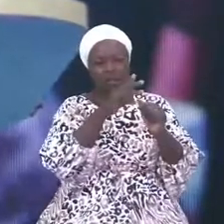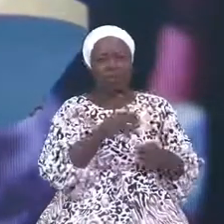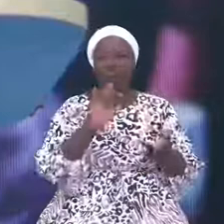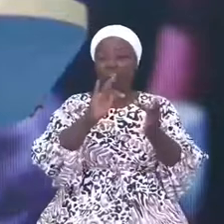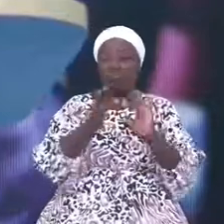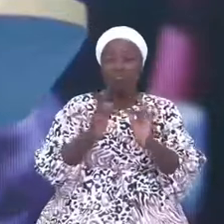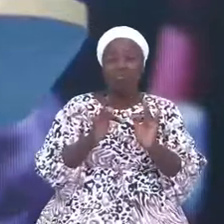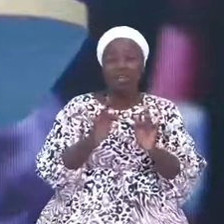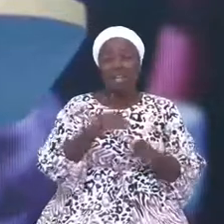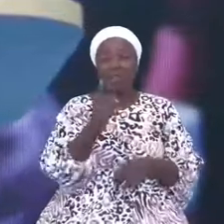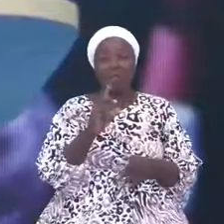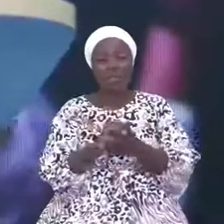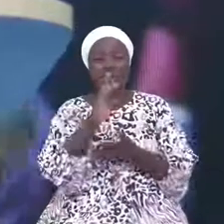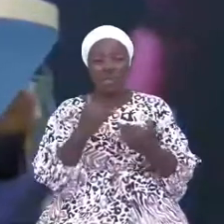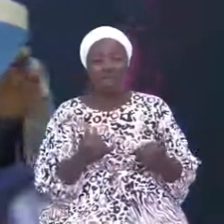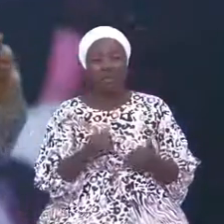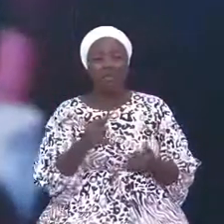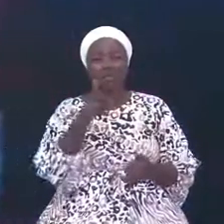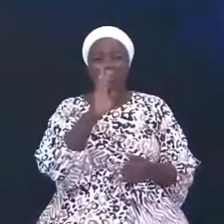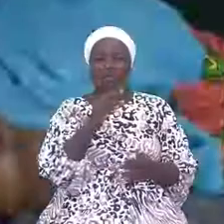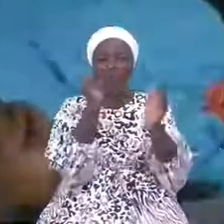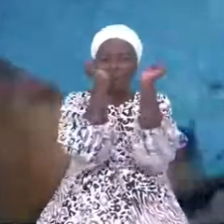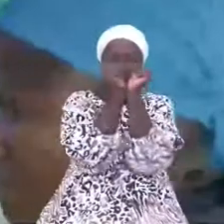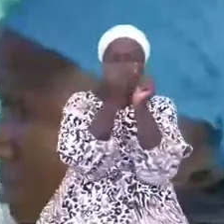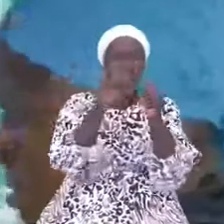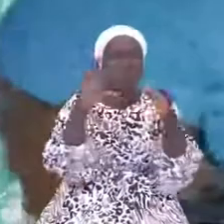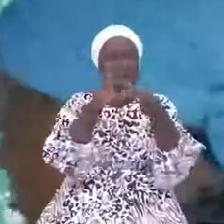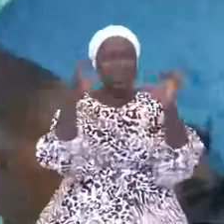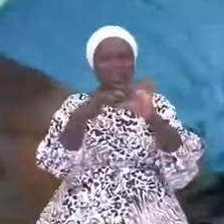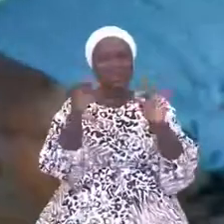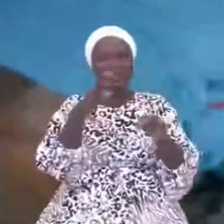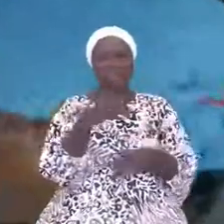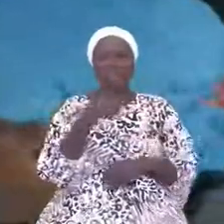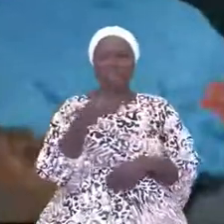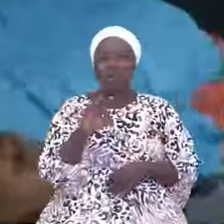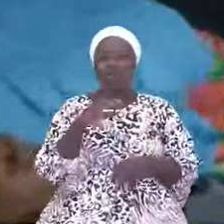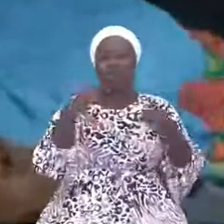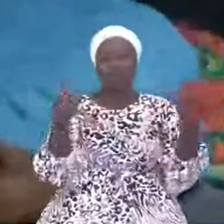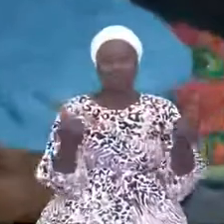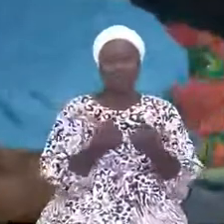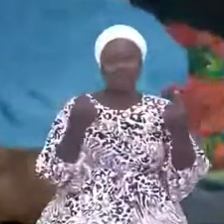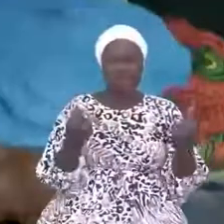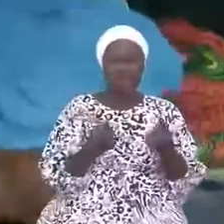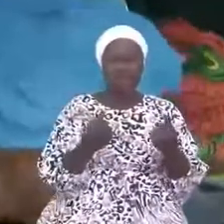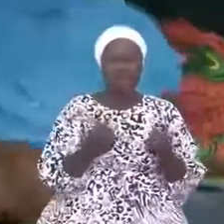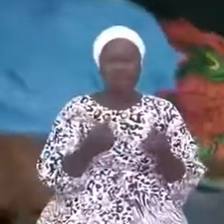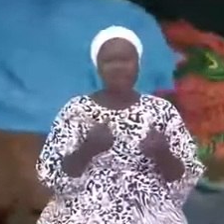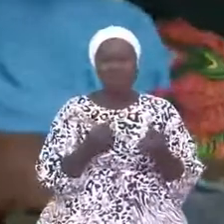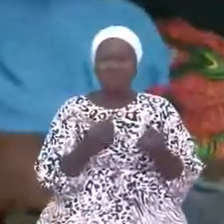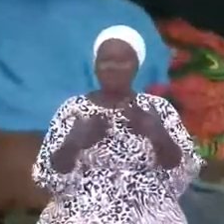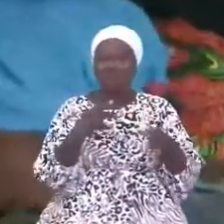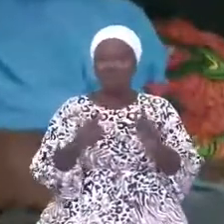debout. N'importe où tu es, que Dieu vous bénisse, que Dieu vous bénisse. Vous qui êtes en ligne, n'importe où vous êtes, vous étiez liés par les chaînes et